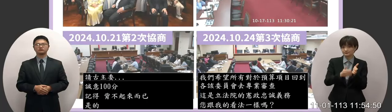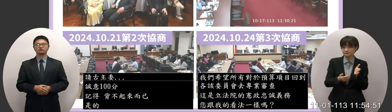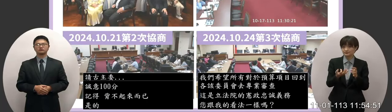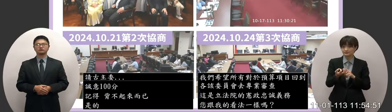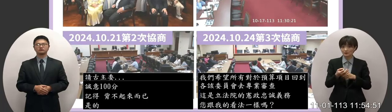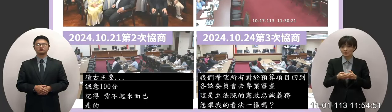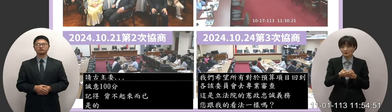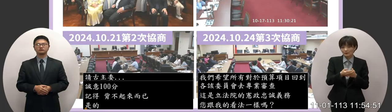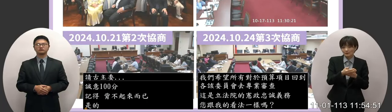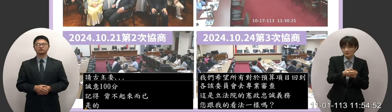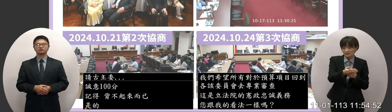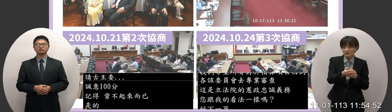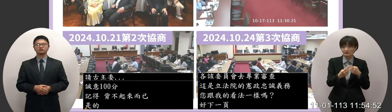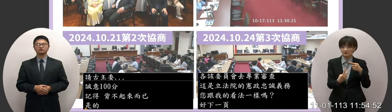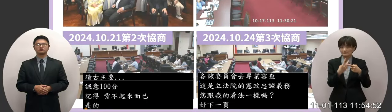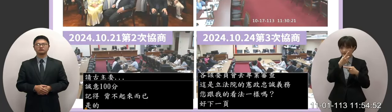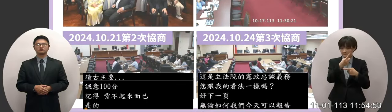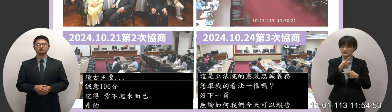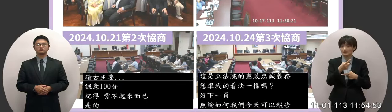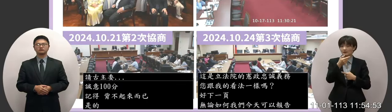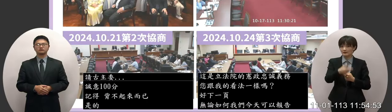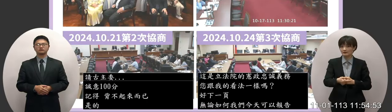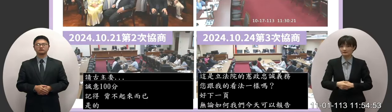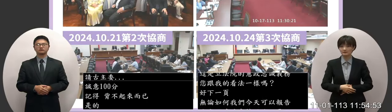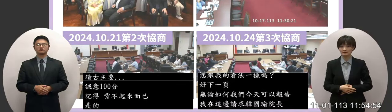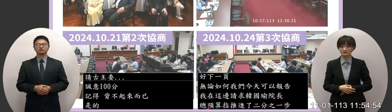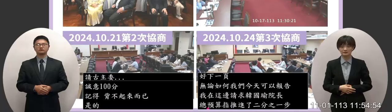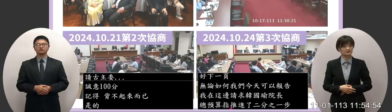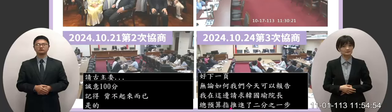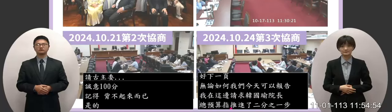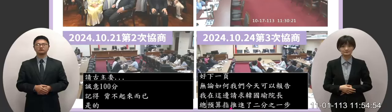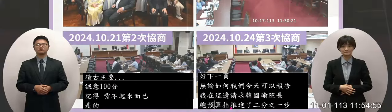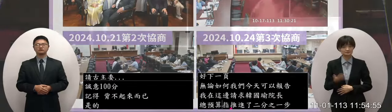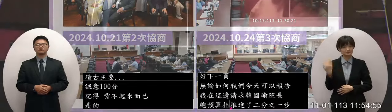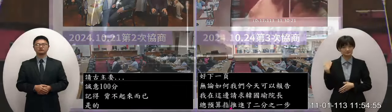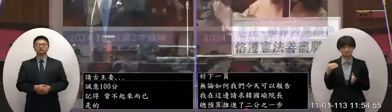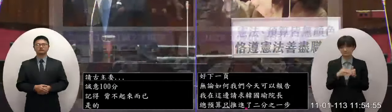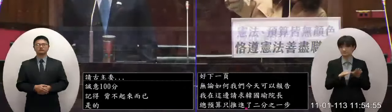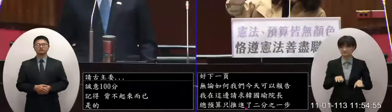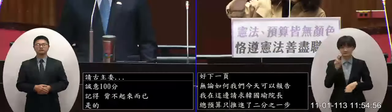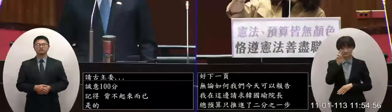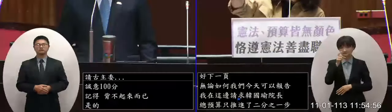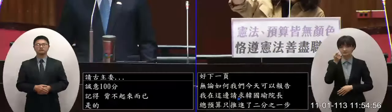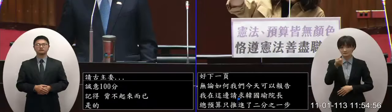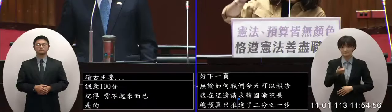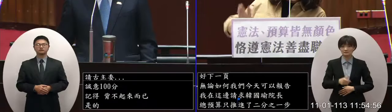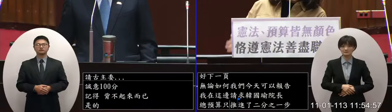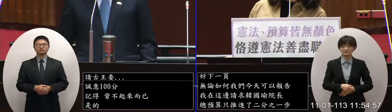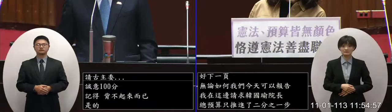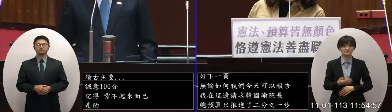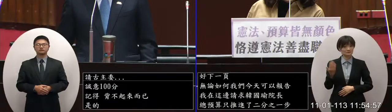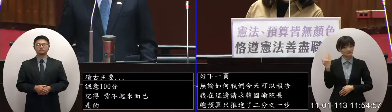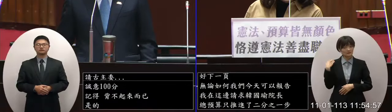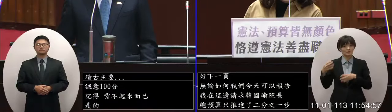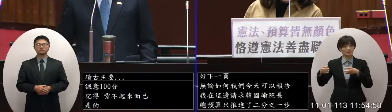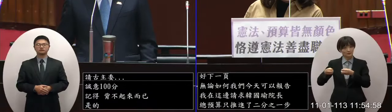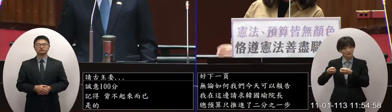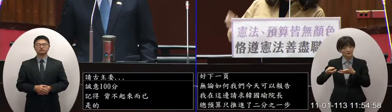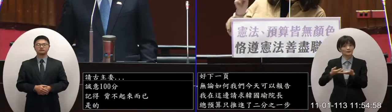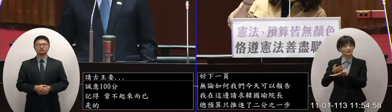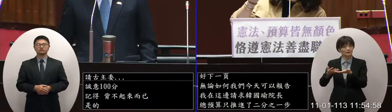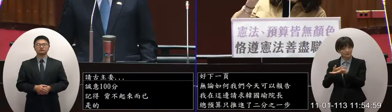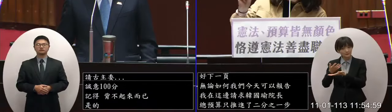推进了二分之一步，这是很罕见的。过去协商获得共